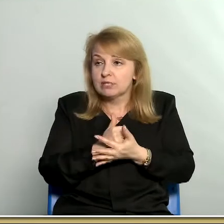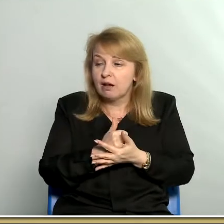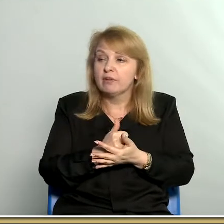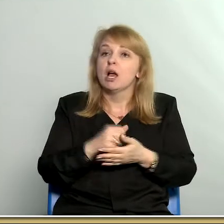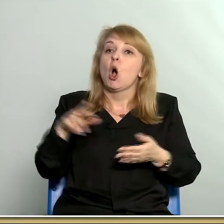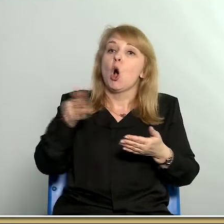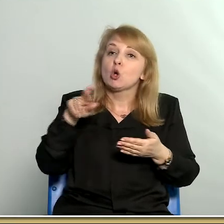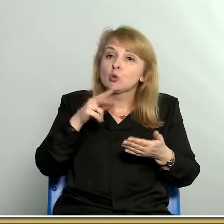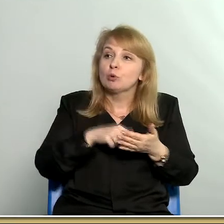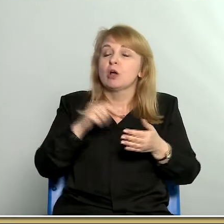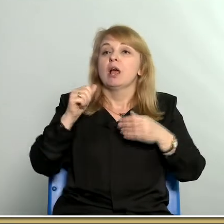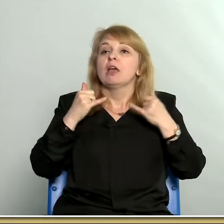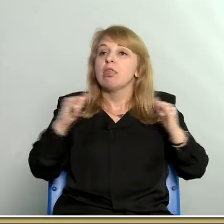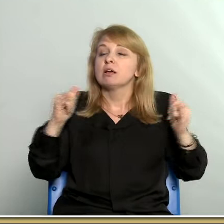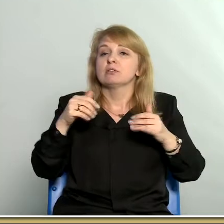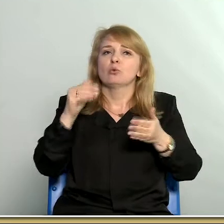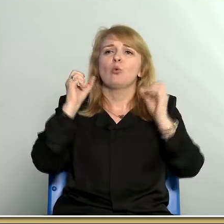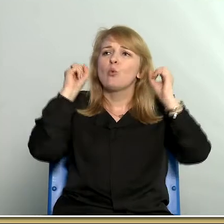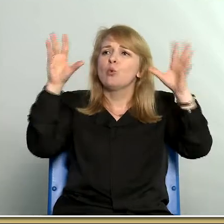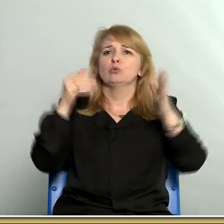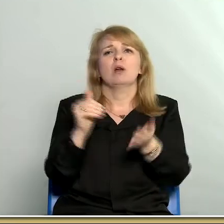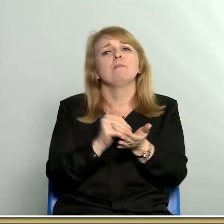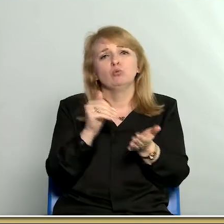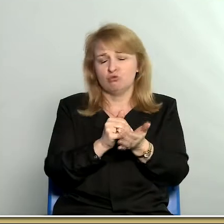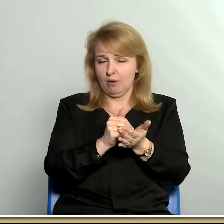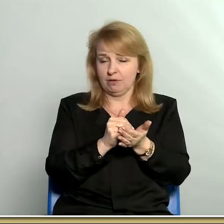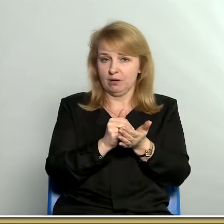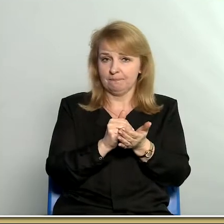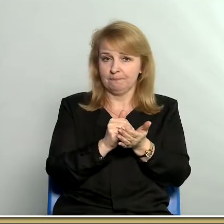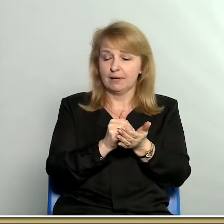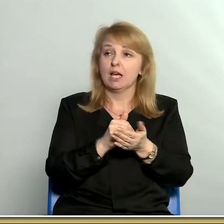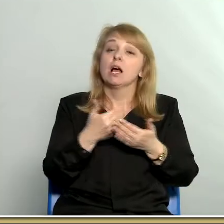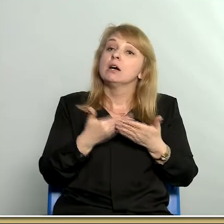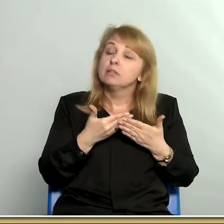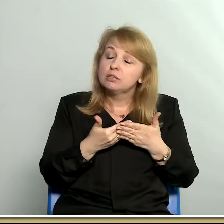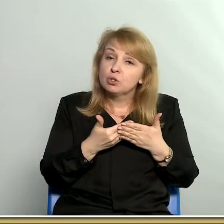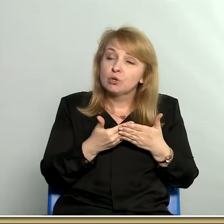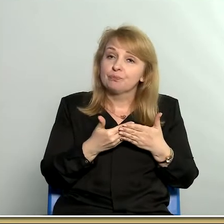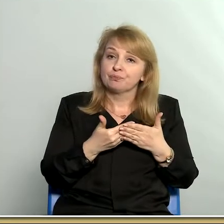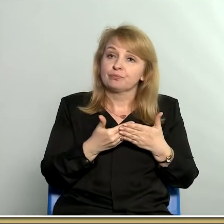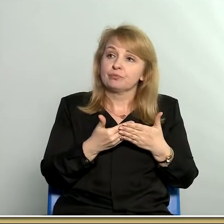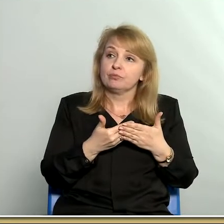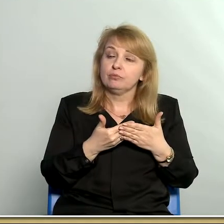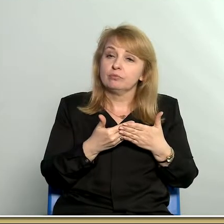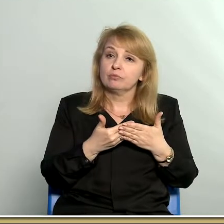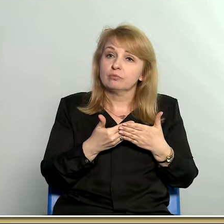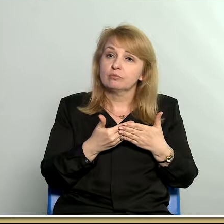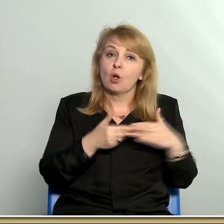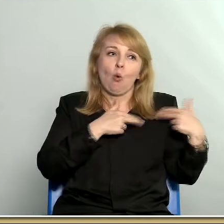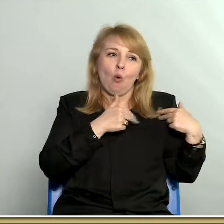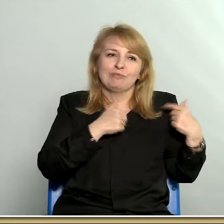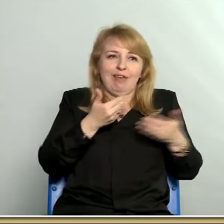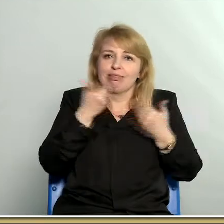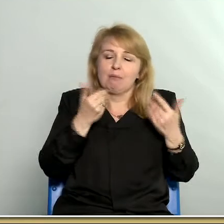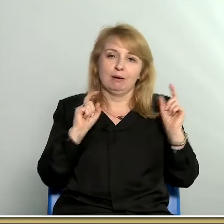rozporządzenia, że kultura jest niezbędna i nawet tutaj komisja właściwie nie miała żadnych